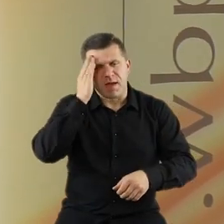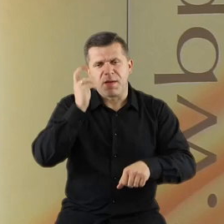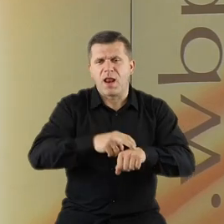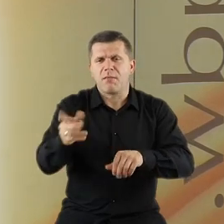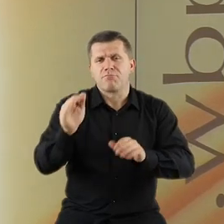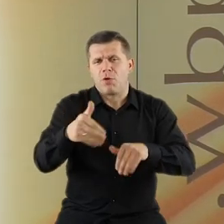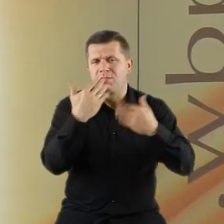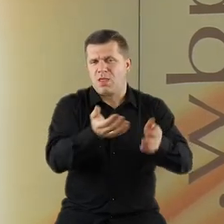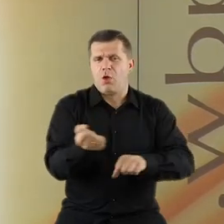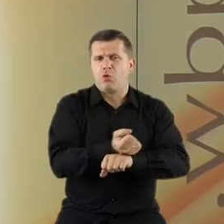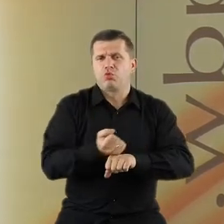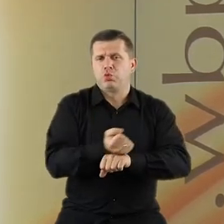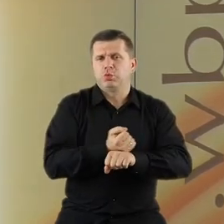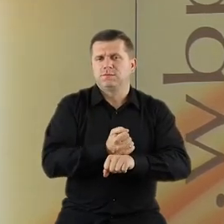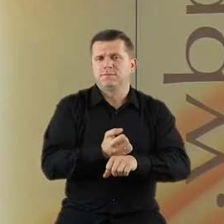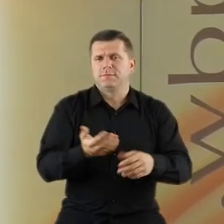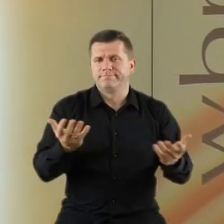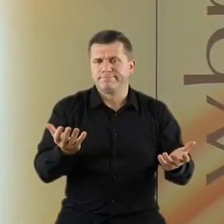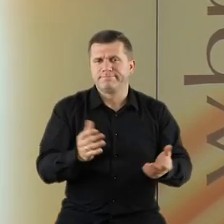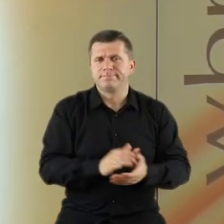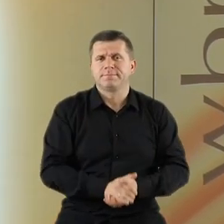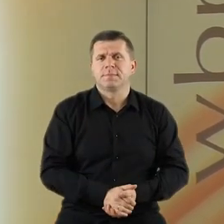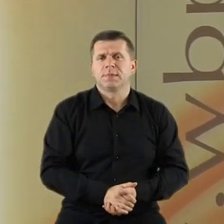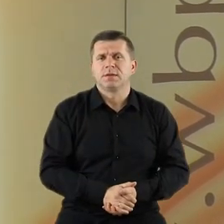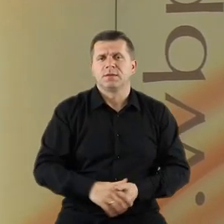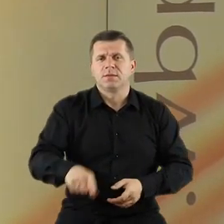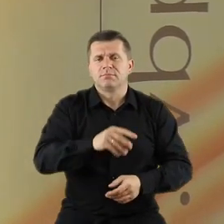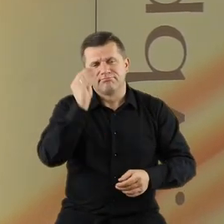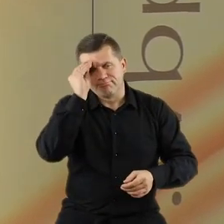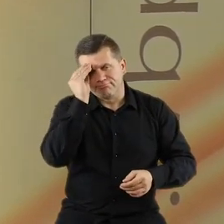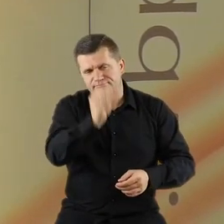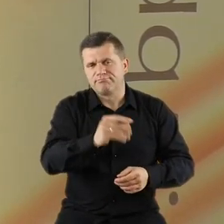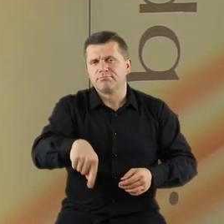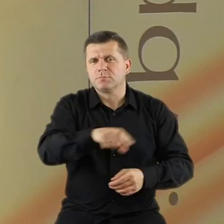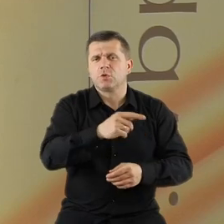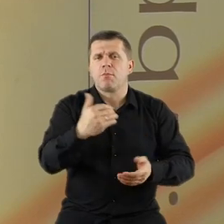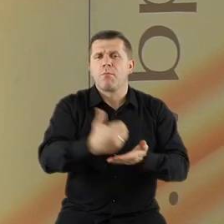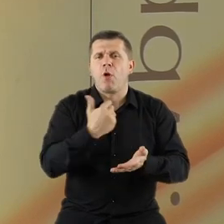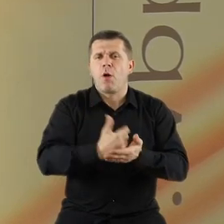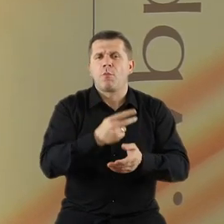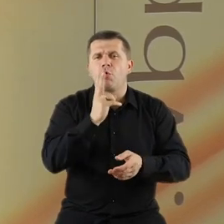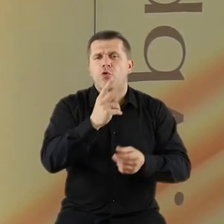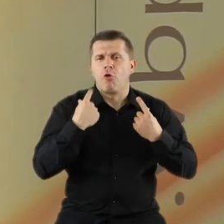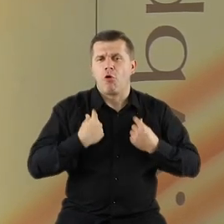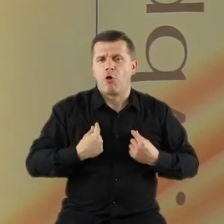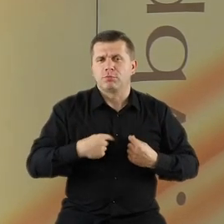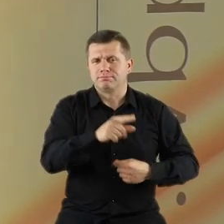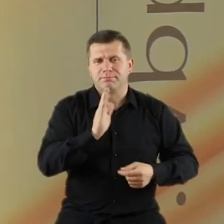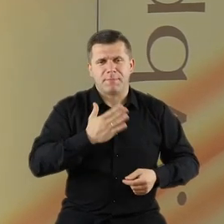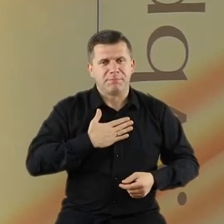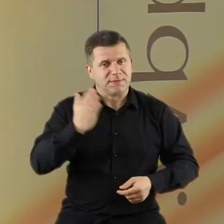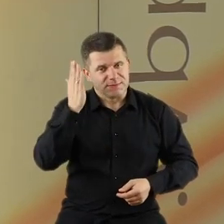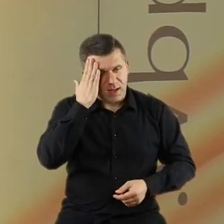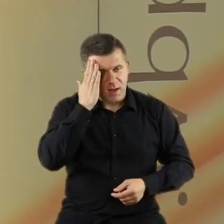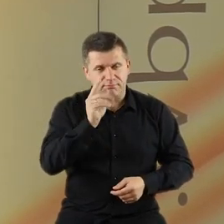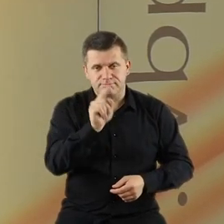to było to że chętnie zwracał się do po pomoc do tych których znał prawdach którzy